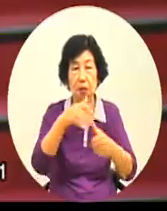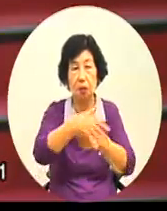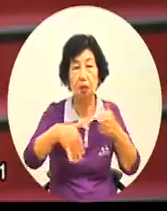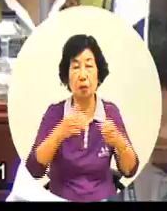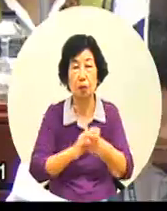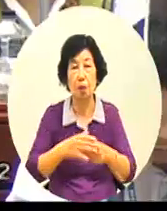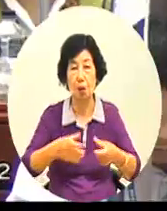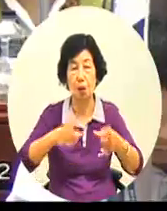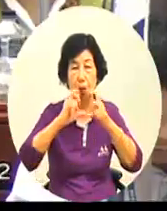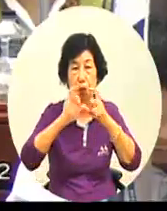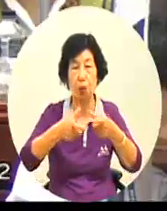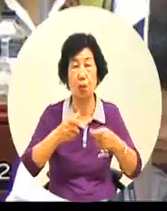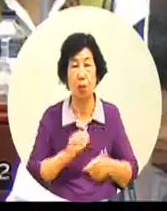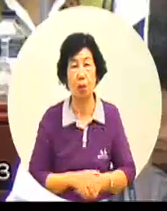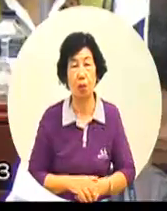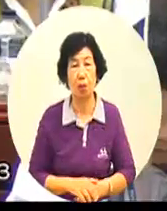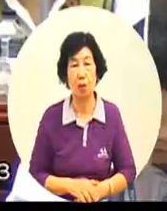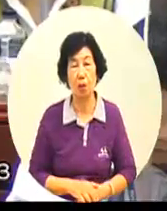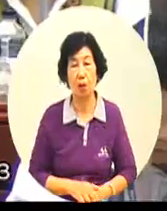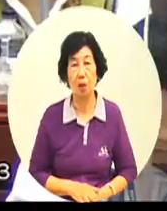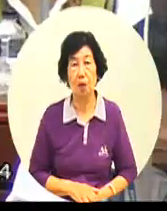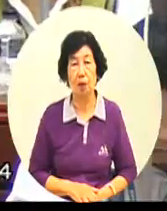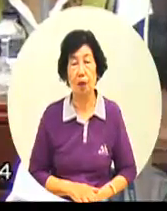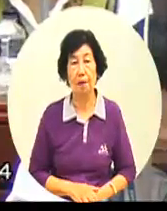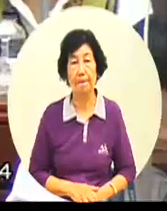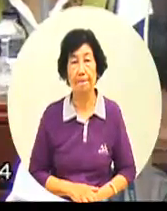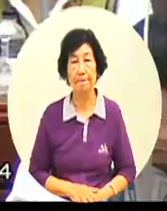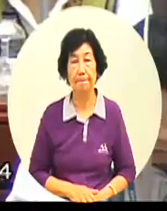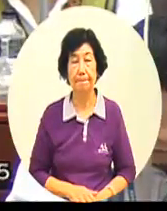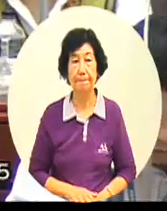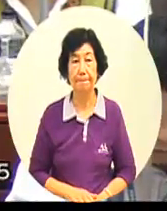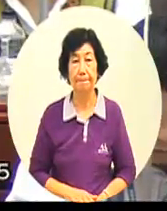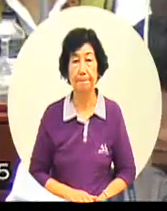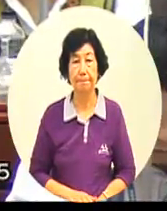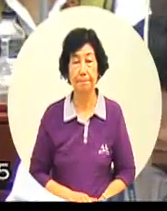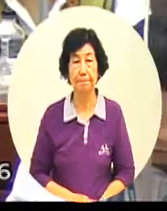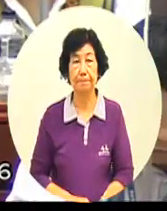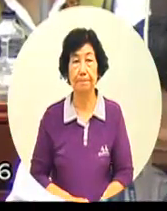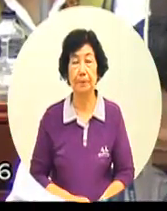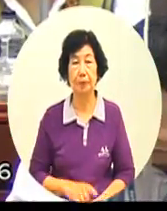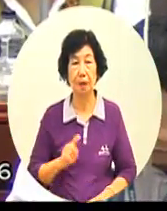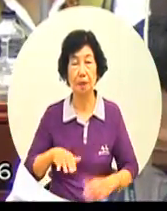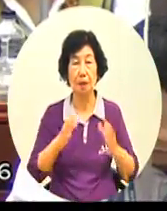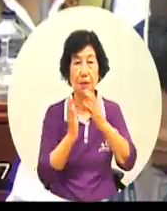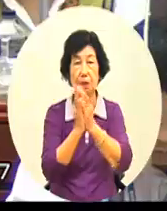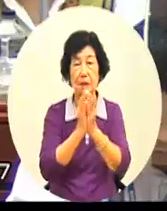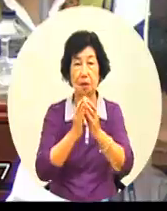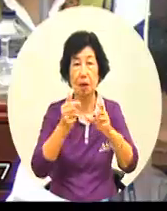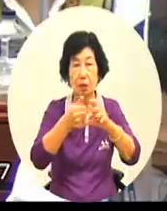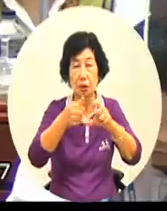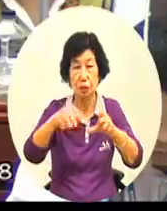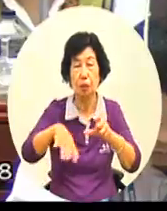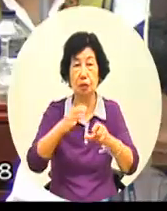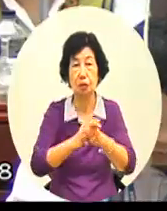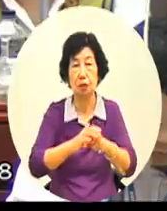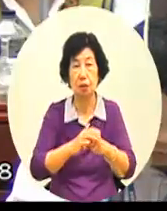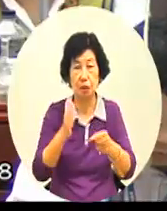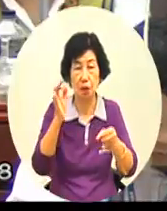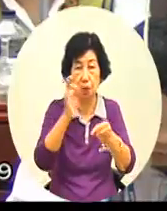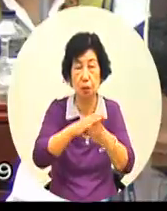好，谢谢主席，谢谢党本啊议员哈。那我想对于桃园区成为公法人以后，我们补助地方自